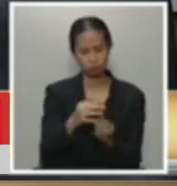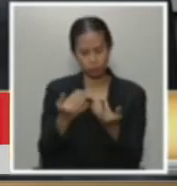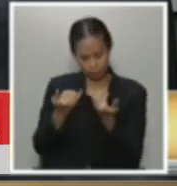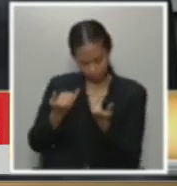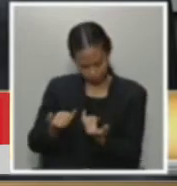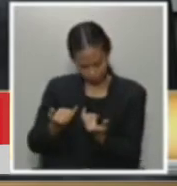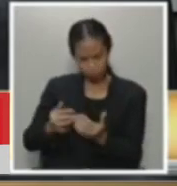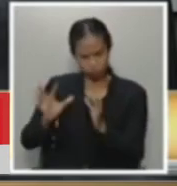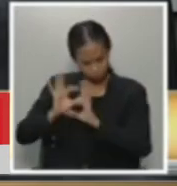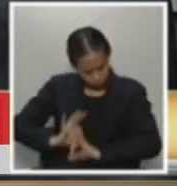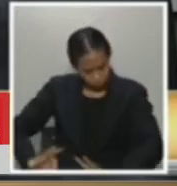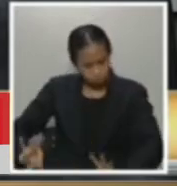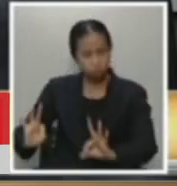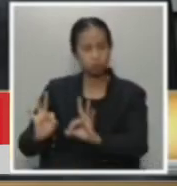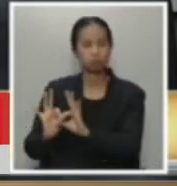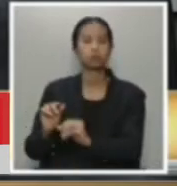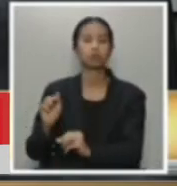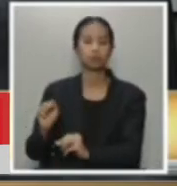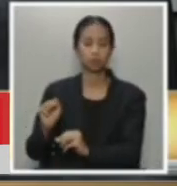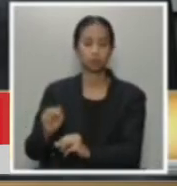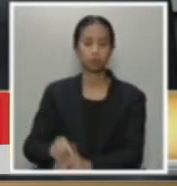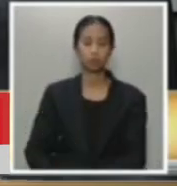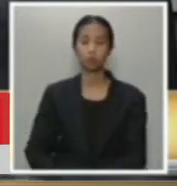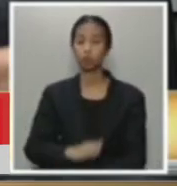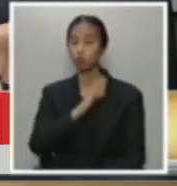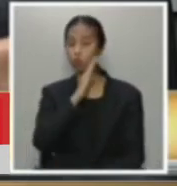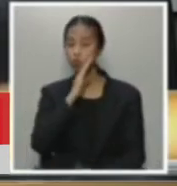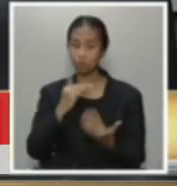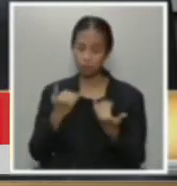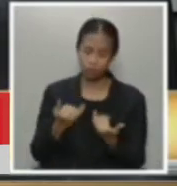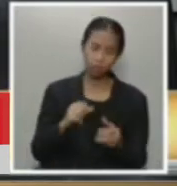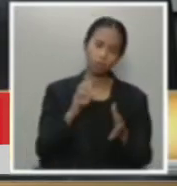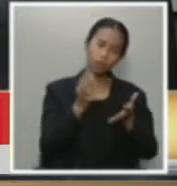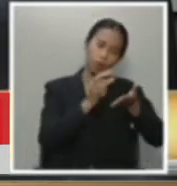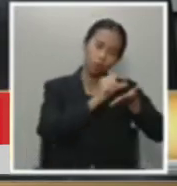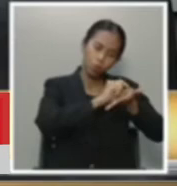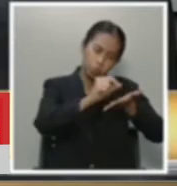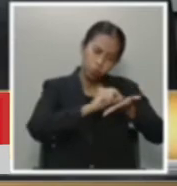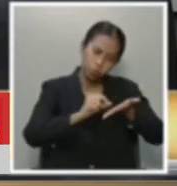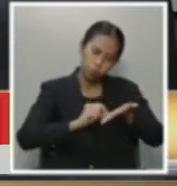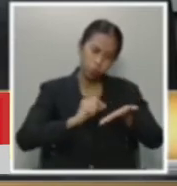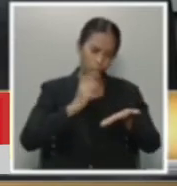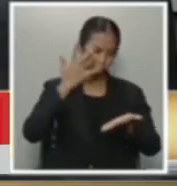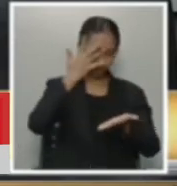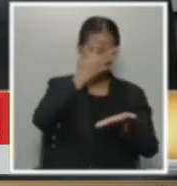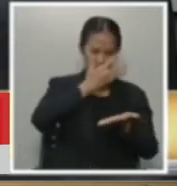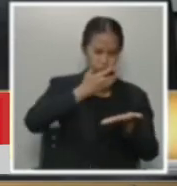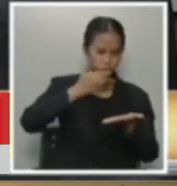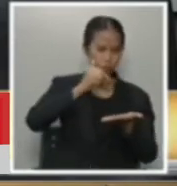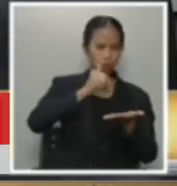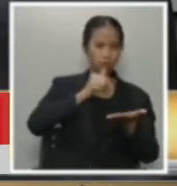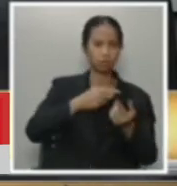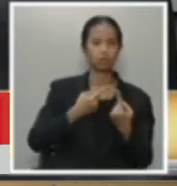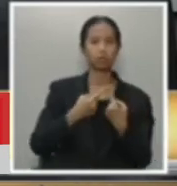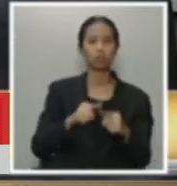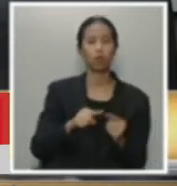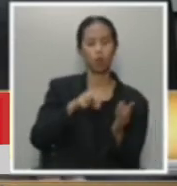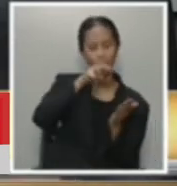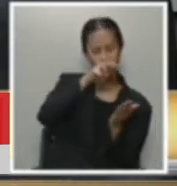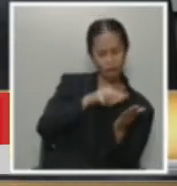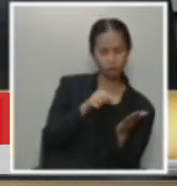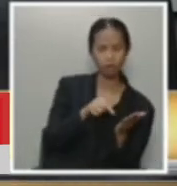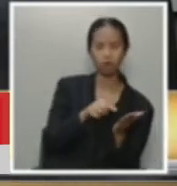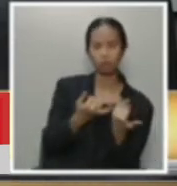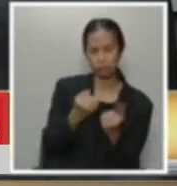ป็นเรื่องจำเป็นท่านวันนี้ท่านปฏิรูปเขียนมันสวยหรูแต่อ่านที่ไรบอกอยู่ระหว่างดำเนินการ